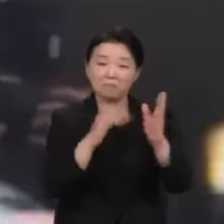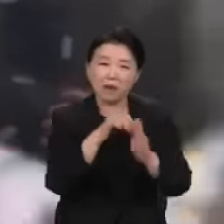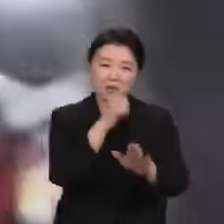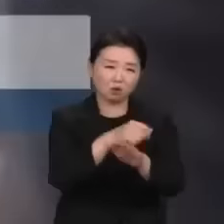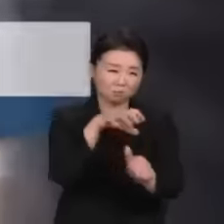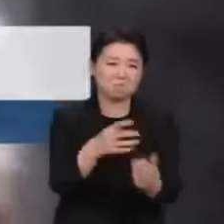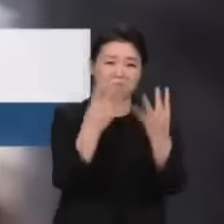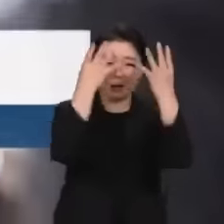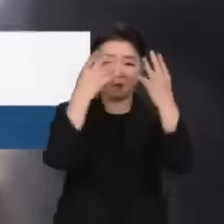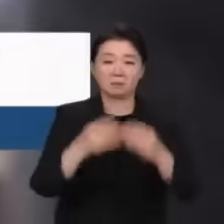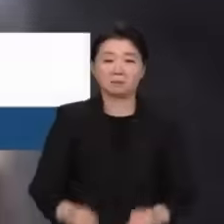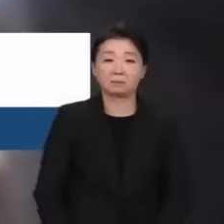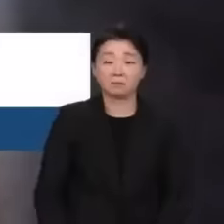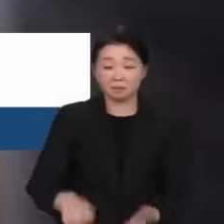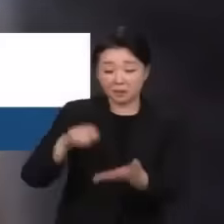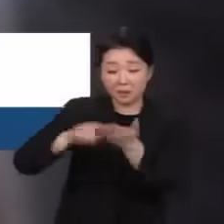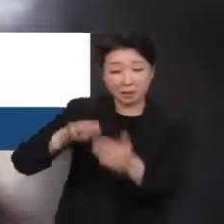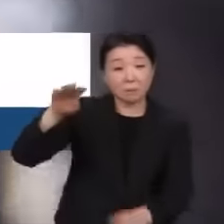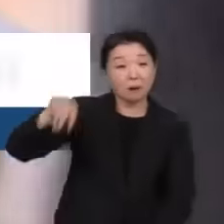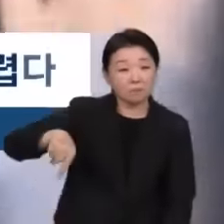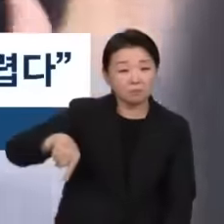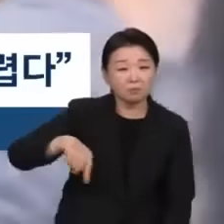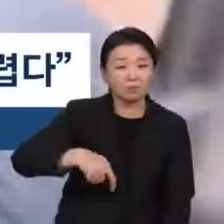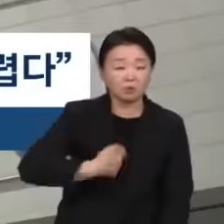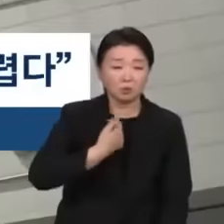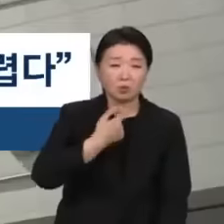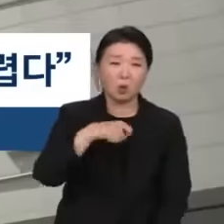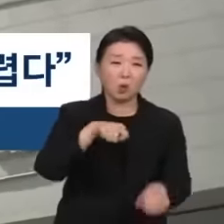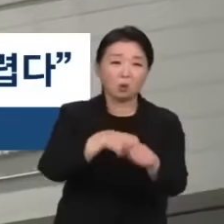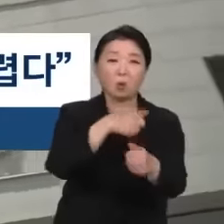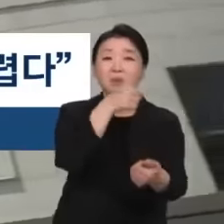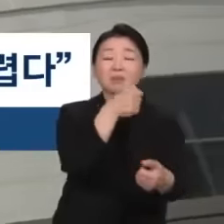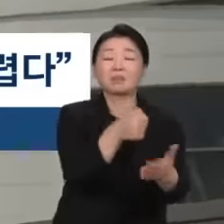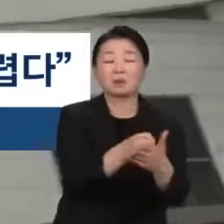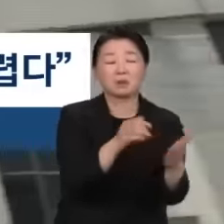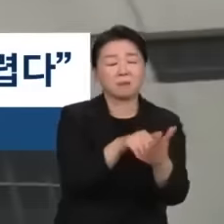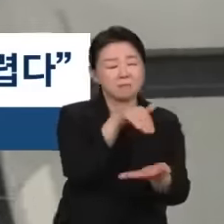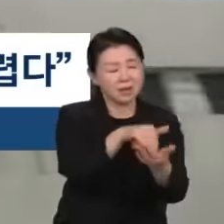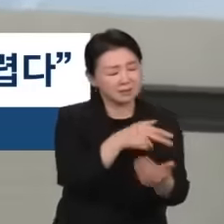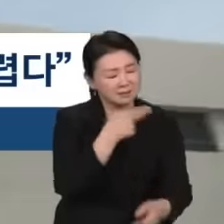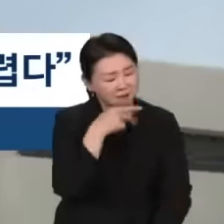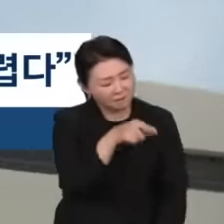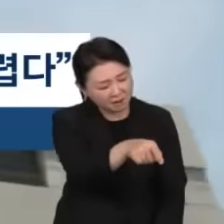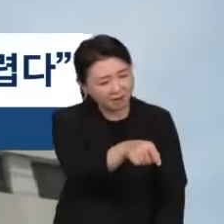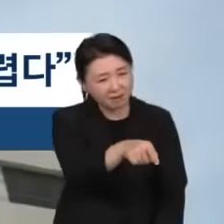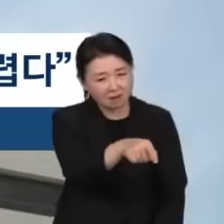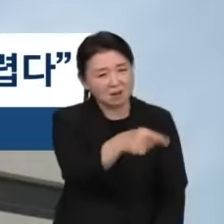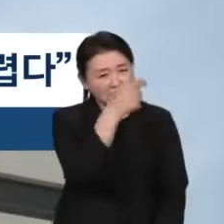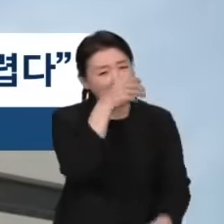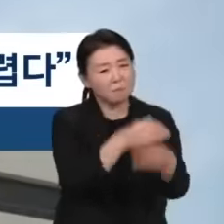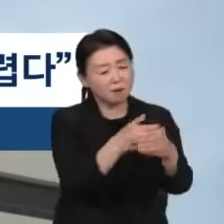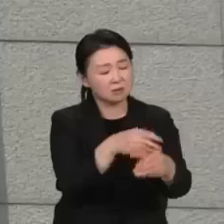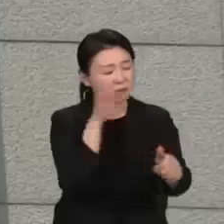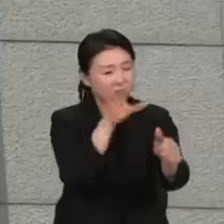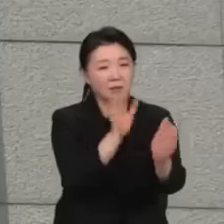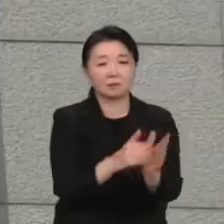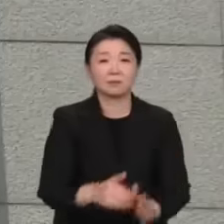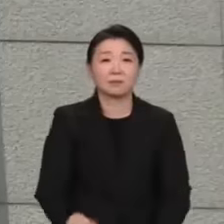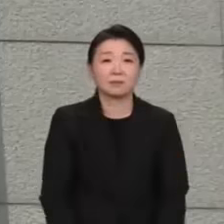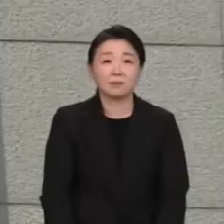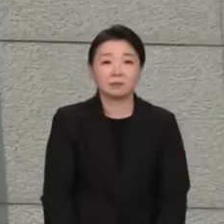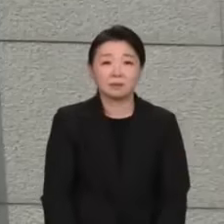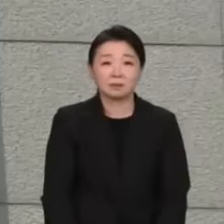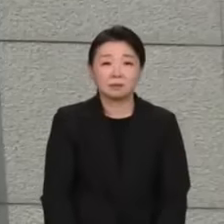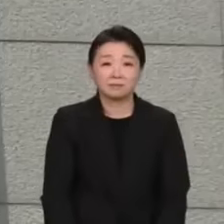구속했습니다. 재판부는 스스로 벌금액을 정하는 등 진지한 반성을 하고 있다고 보기 어렵다며 질타했습니다.